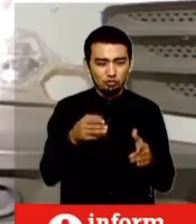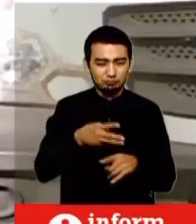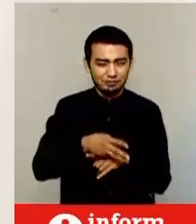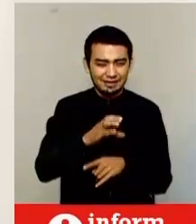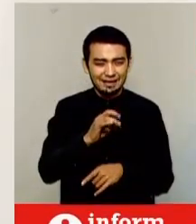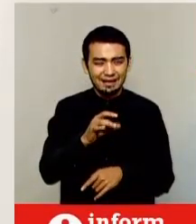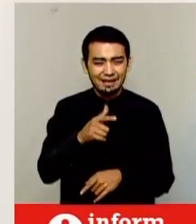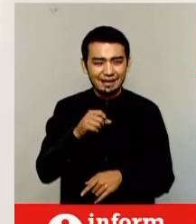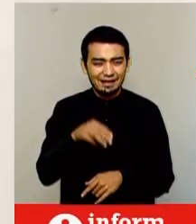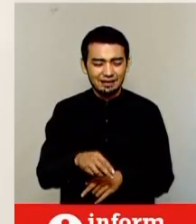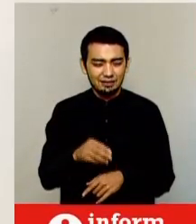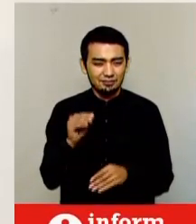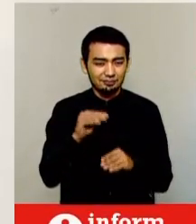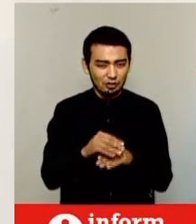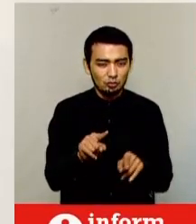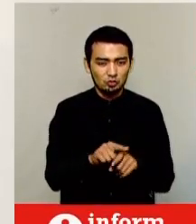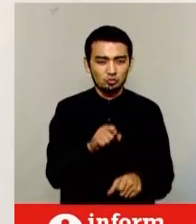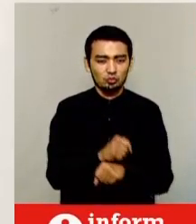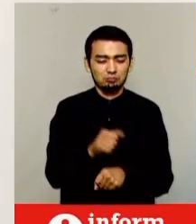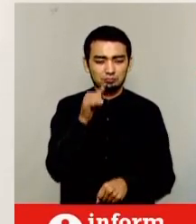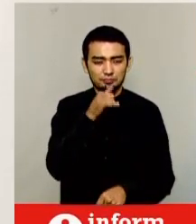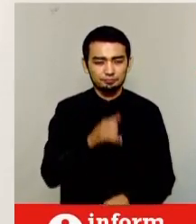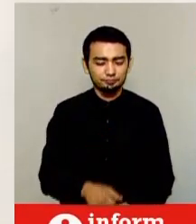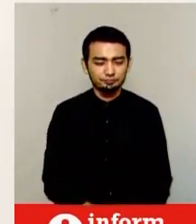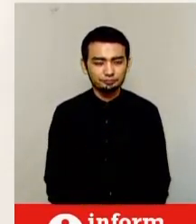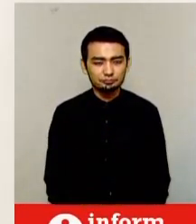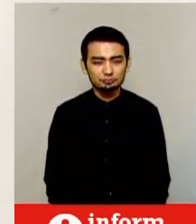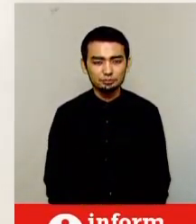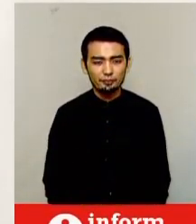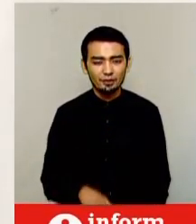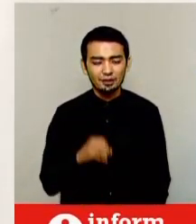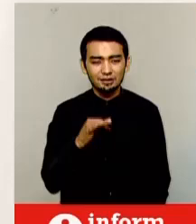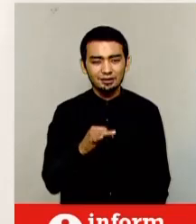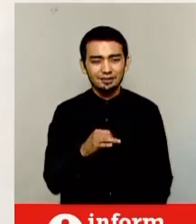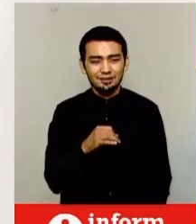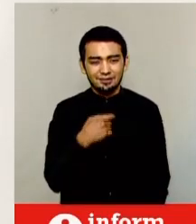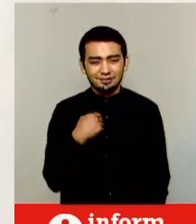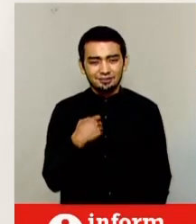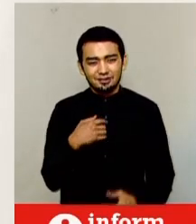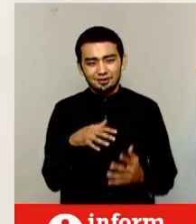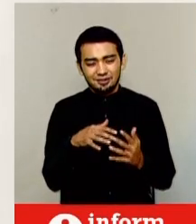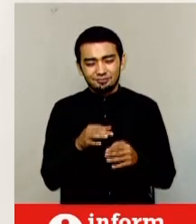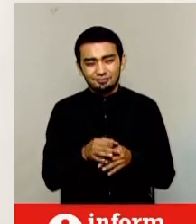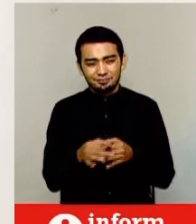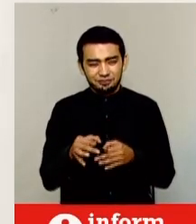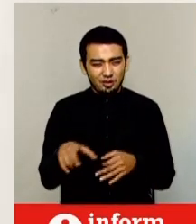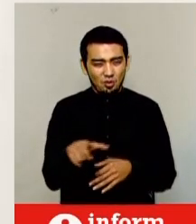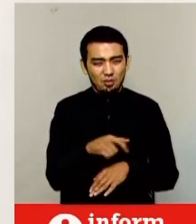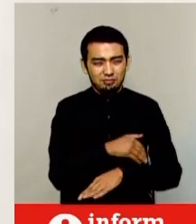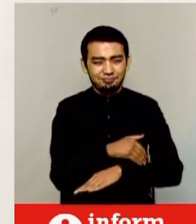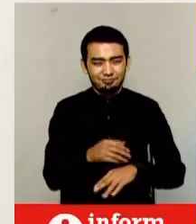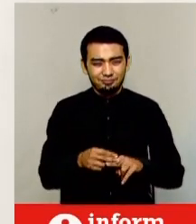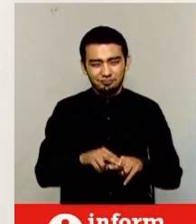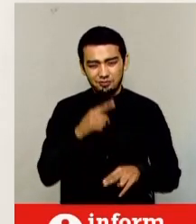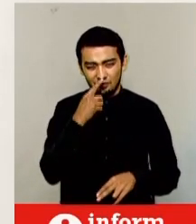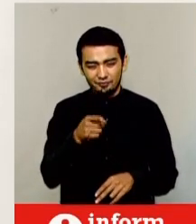Сергек. Основные проблемы нам, конечно, приносят загородные дороги, а на них основным видом